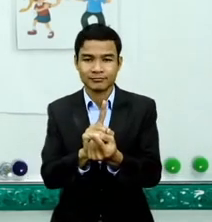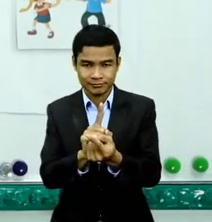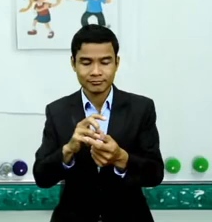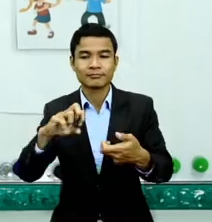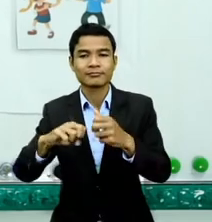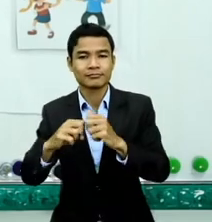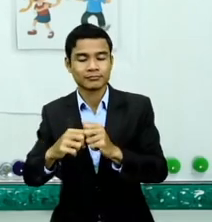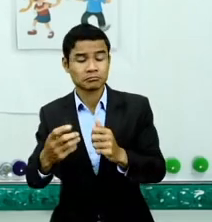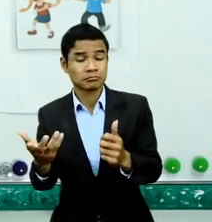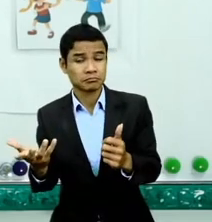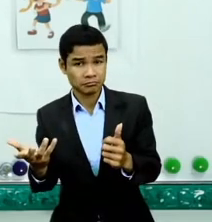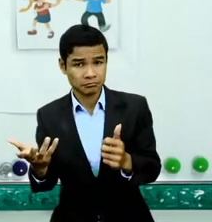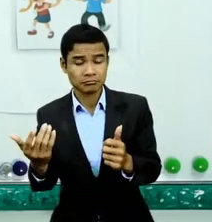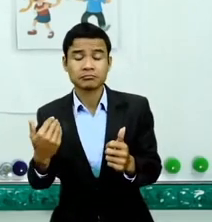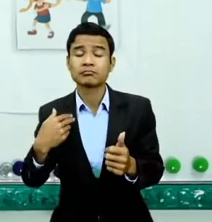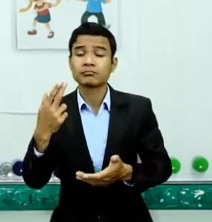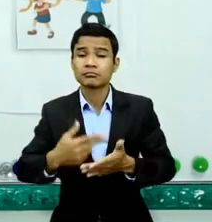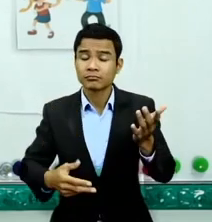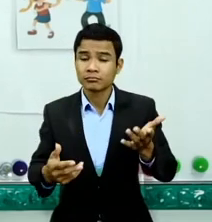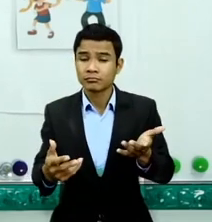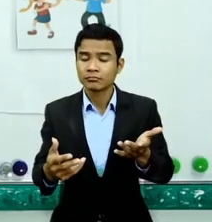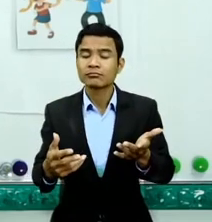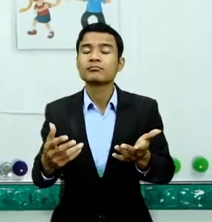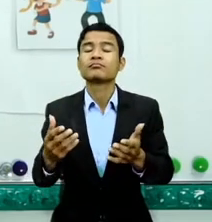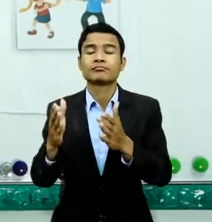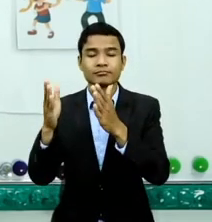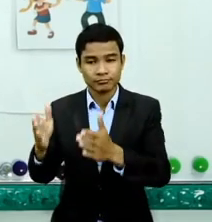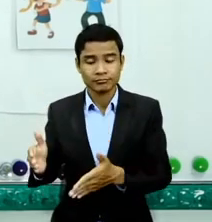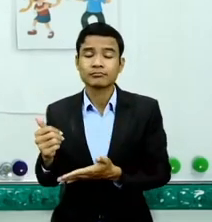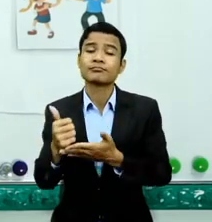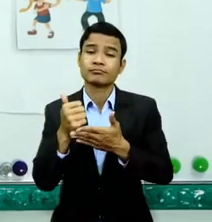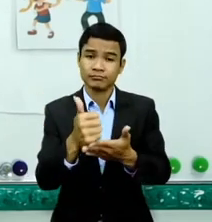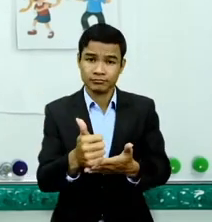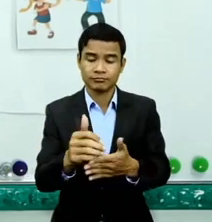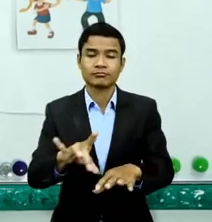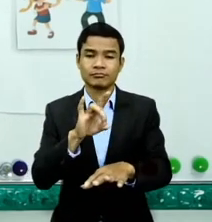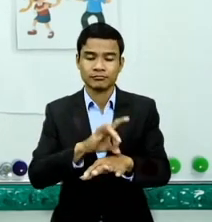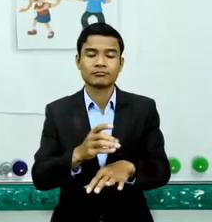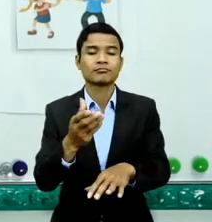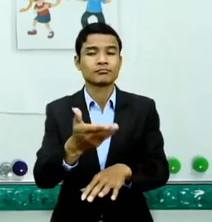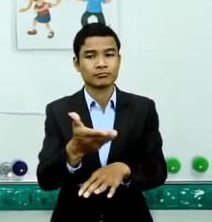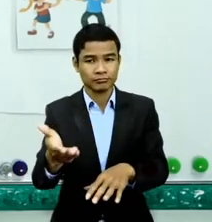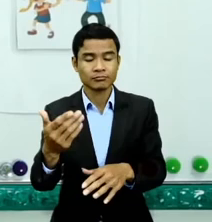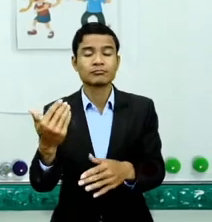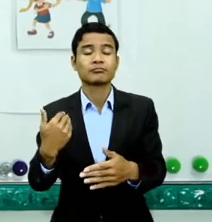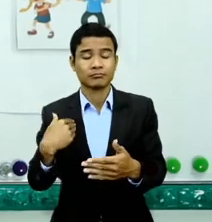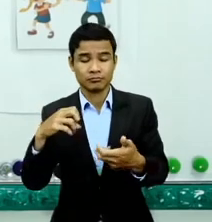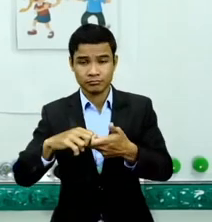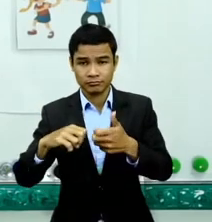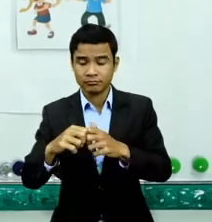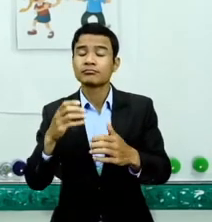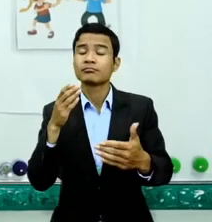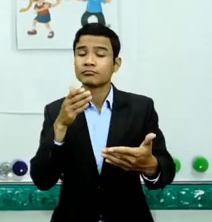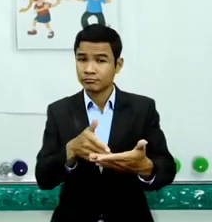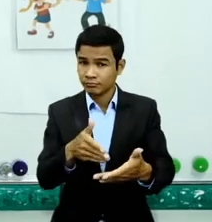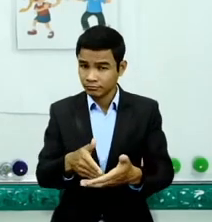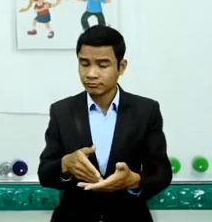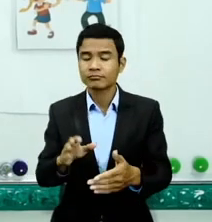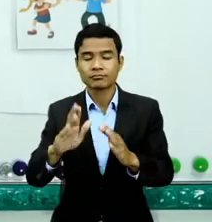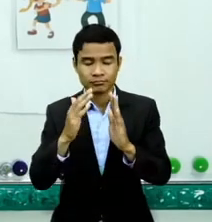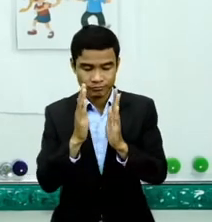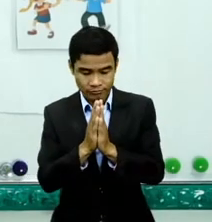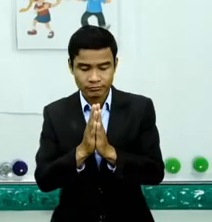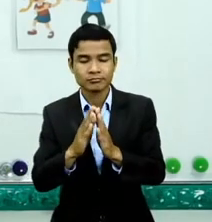há nâng miên là vậy con cha miên nè chuối nè pe con chua bánh bà nhà hà cha ở